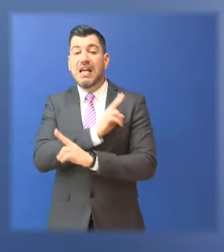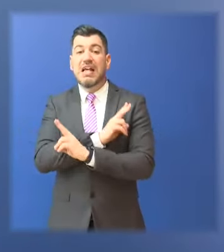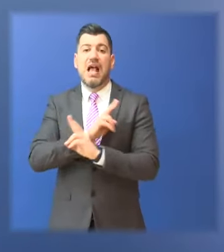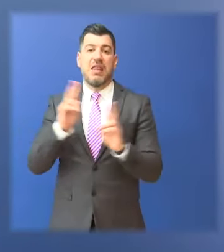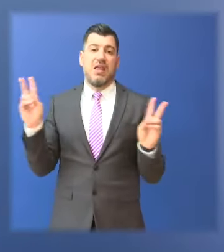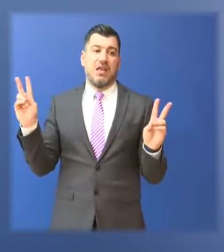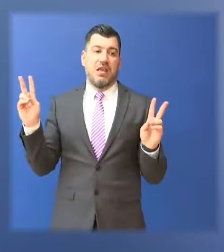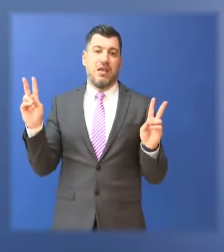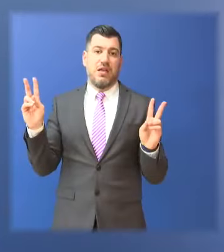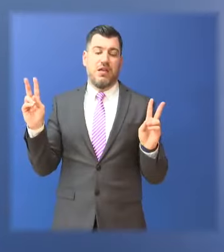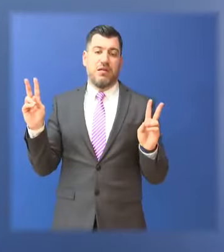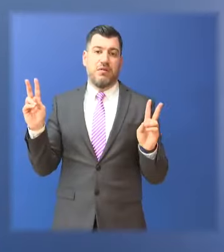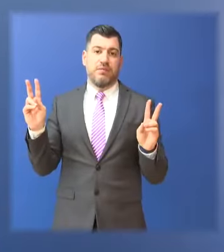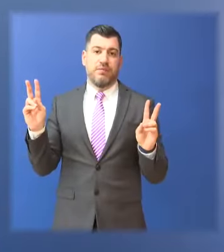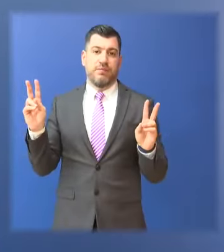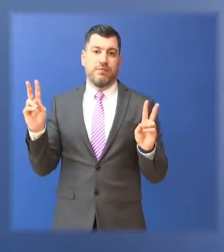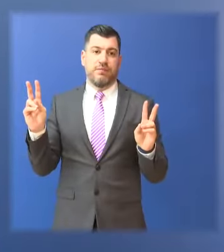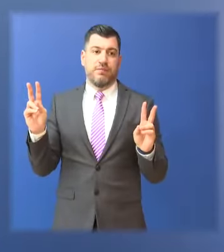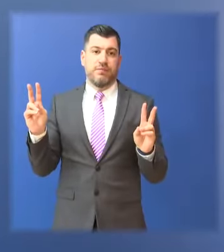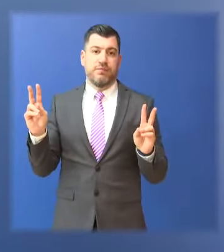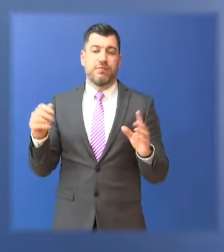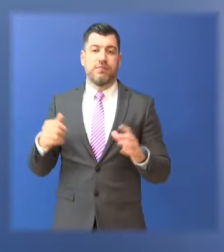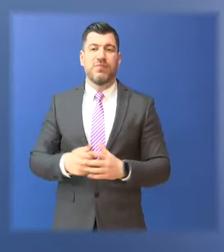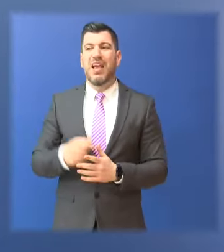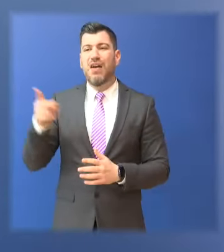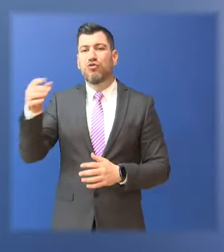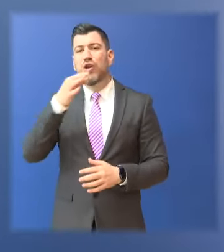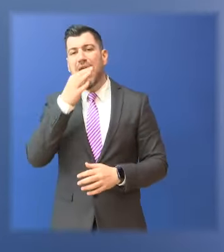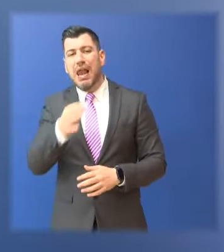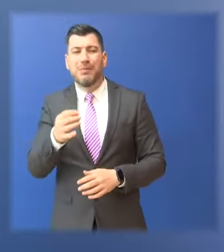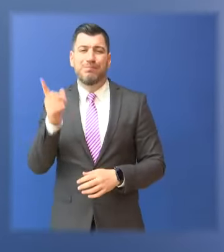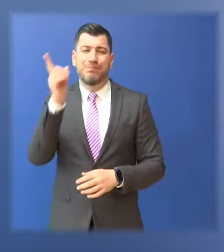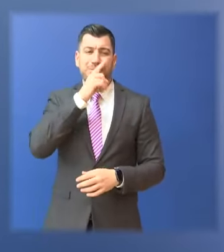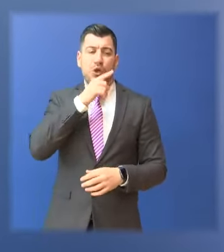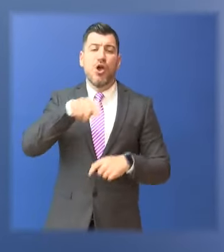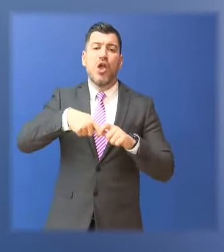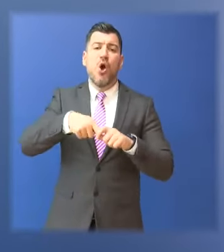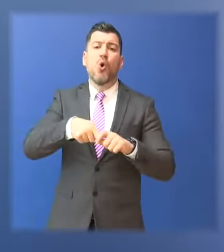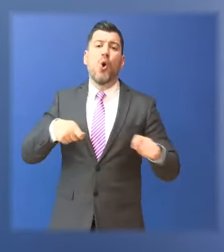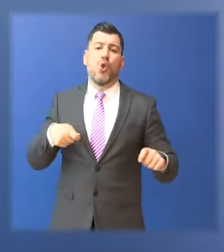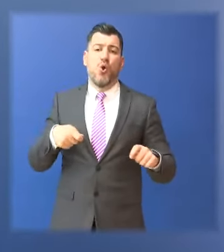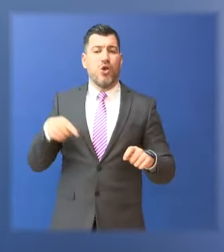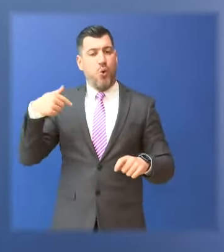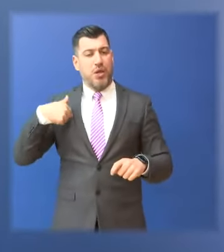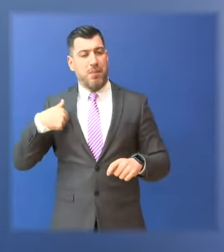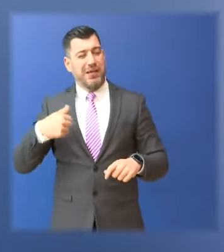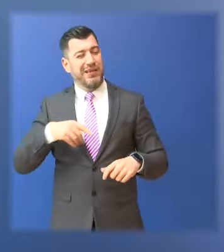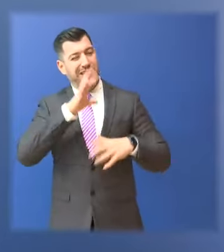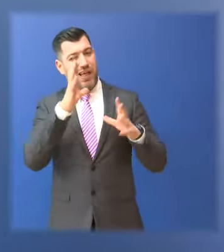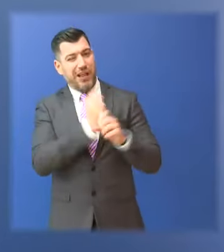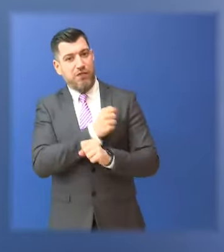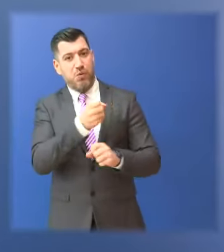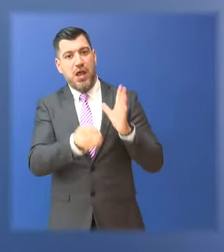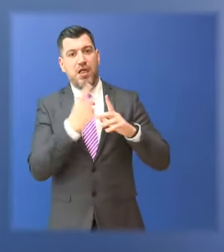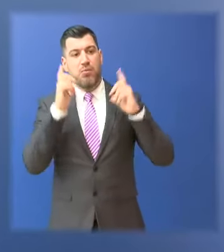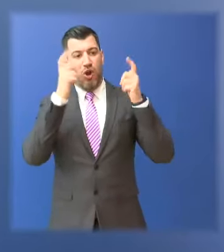σε κορδόνια. Εγώ σήμερα, ας πούμε, φοράω κορδόνια στα παπούτσια μου, αλλά δεν σας μίλησα για τα κορδόνια στα παπούτσια μου, σας μίλησα για αυτό το σοβαρό θέμα.